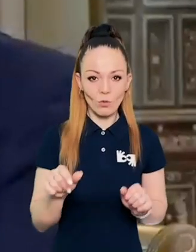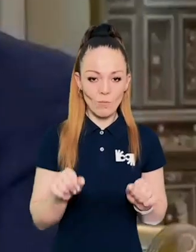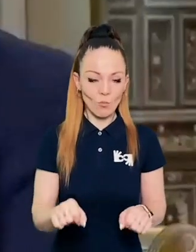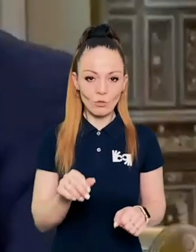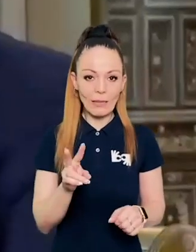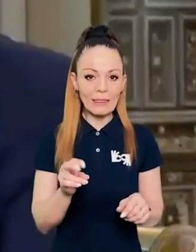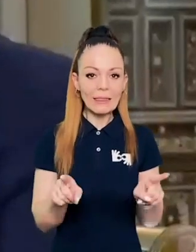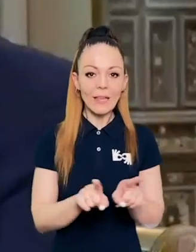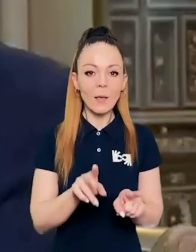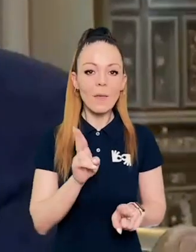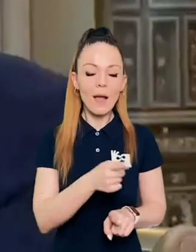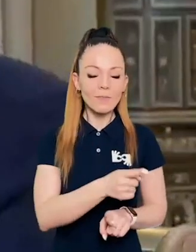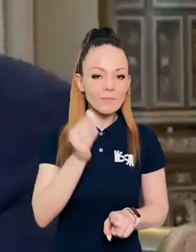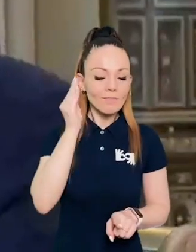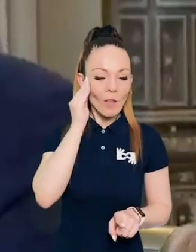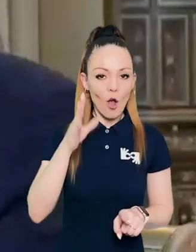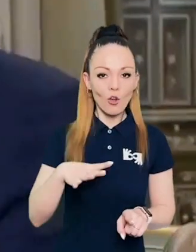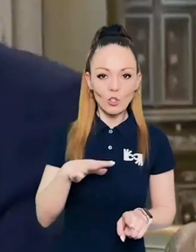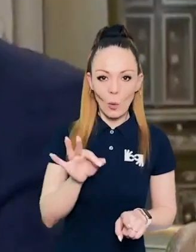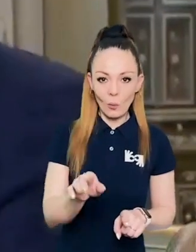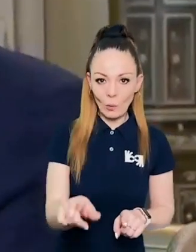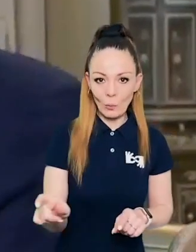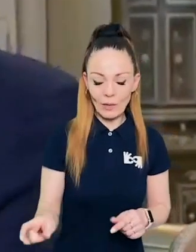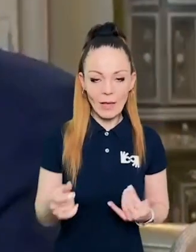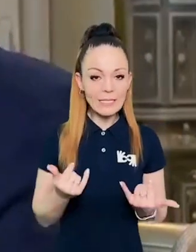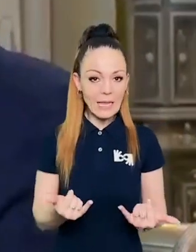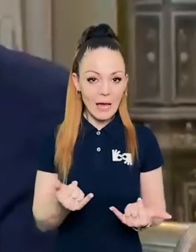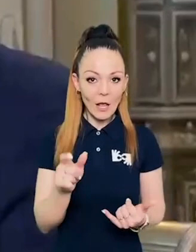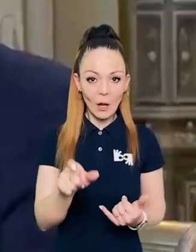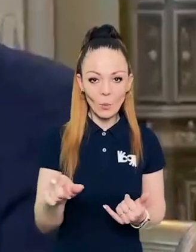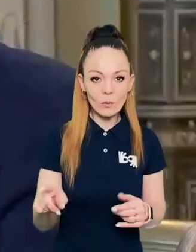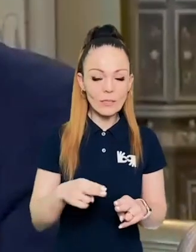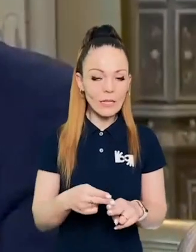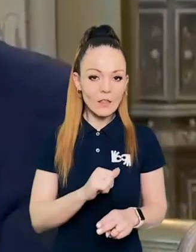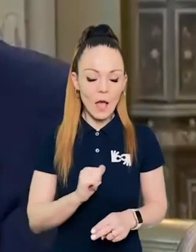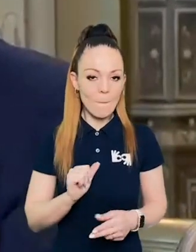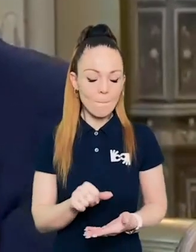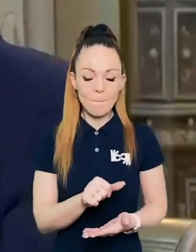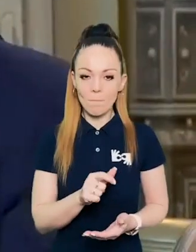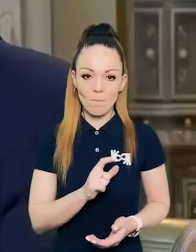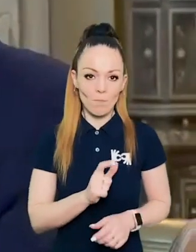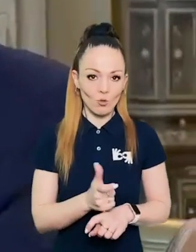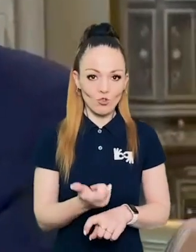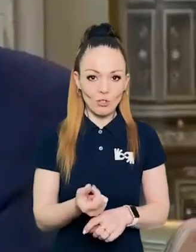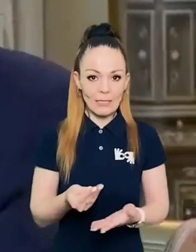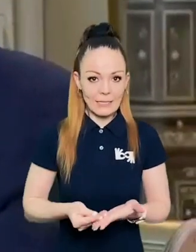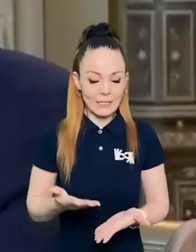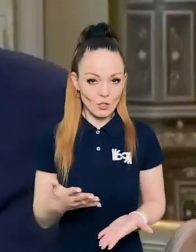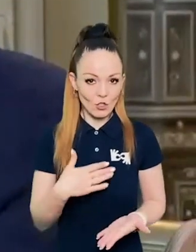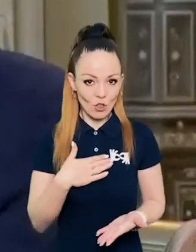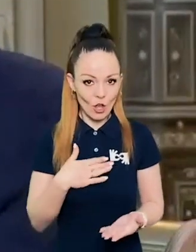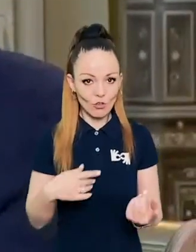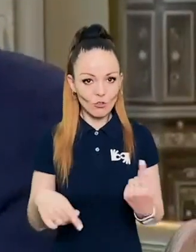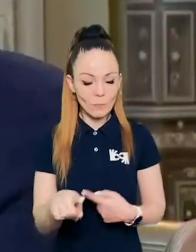не такими, як ви від них очікували. І зараз люди – це найбільша цінність